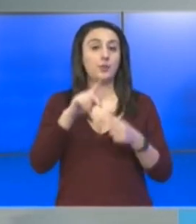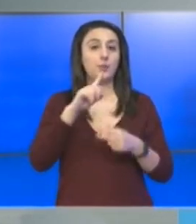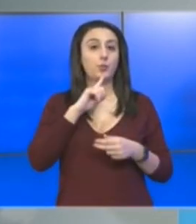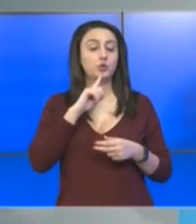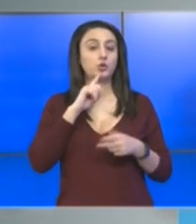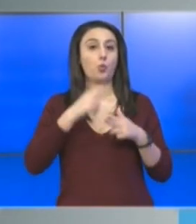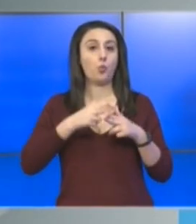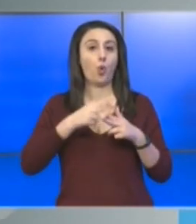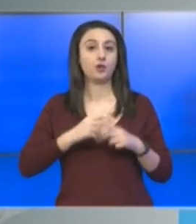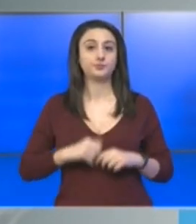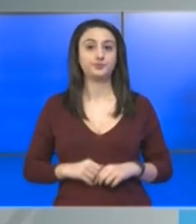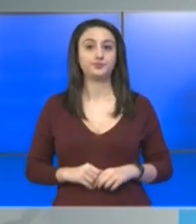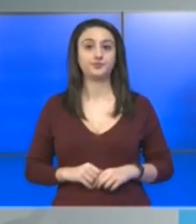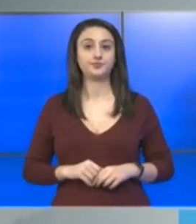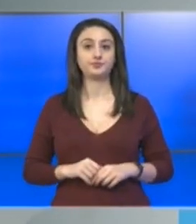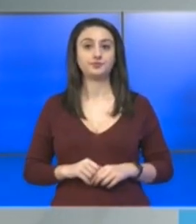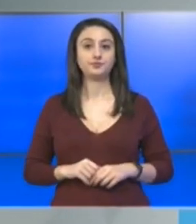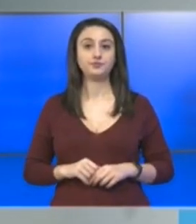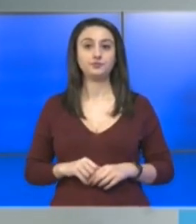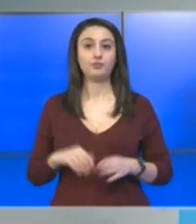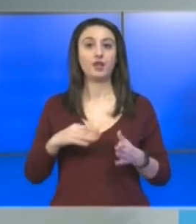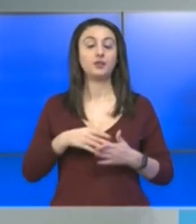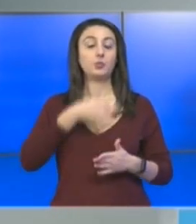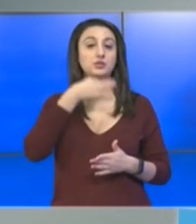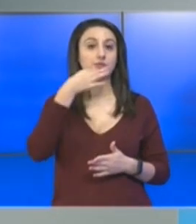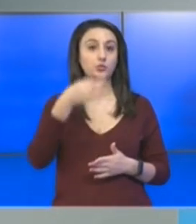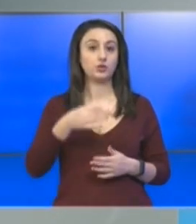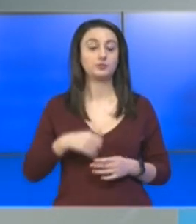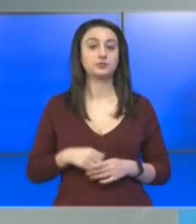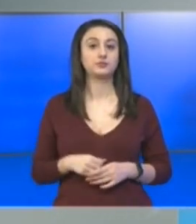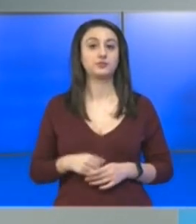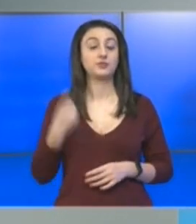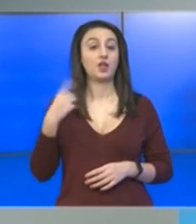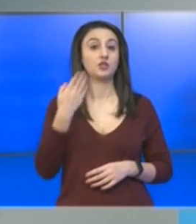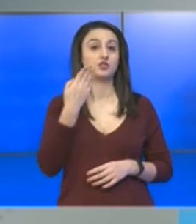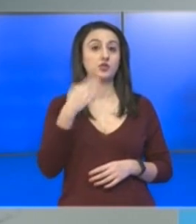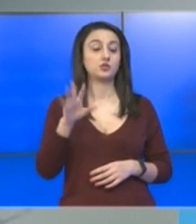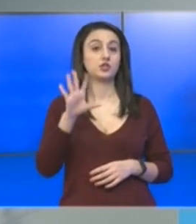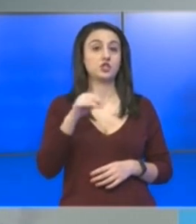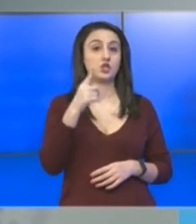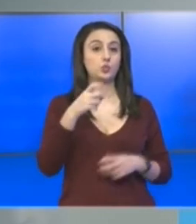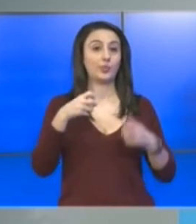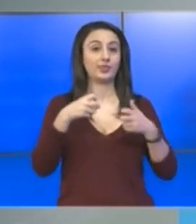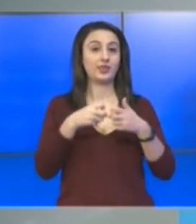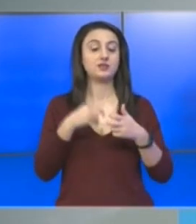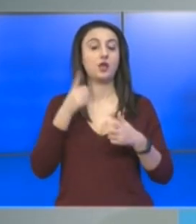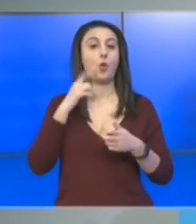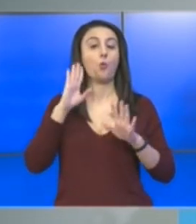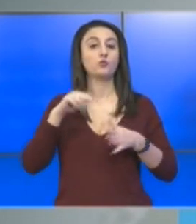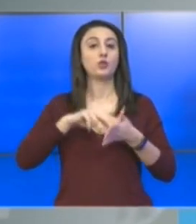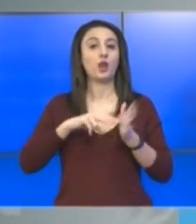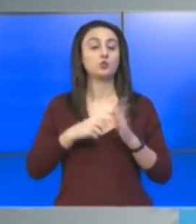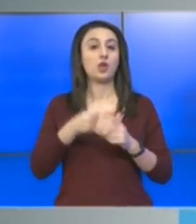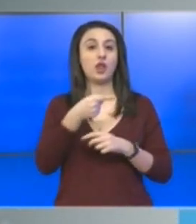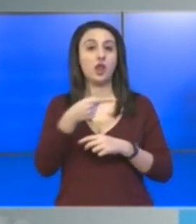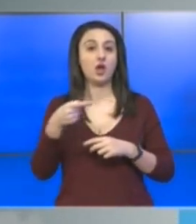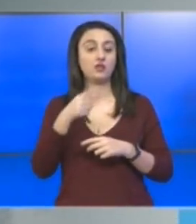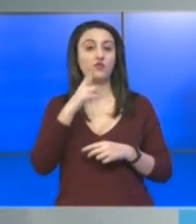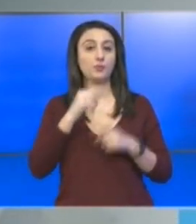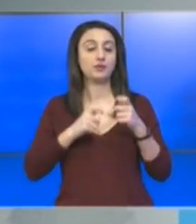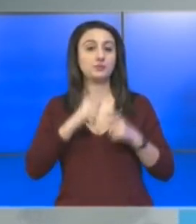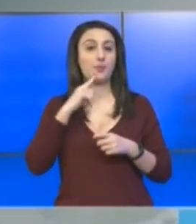de COVID-19. Trebuie să spunem că alte 651 de teste au avut un rezultat negativ. Vorbim iarăși